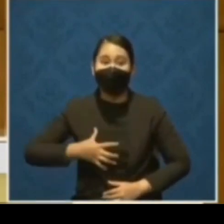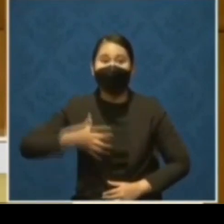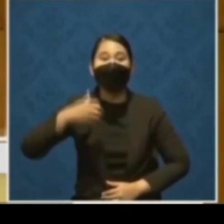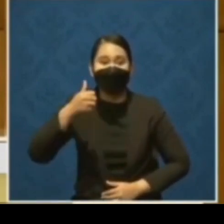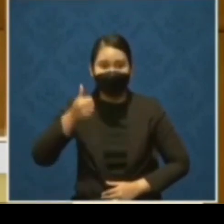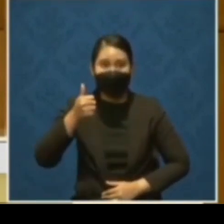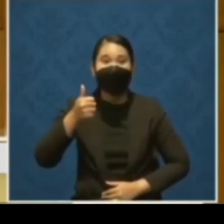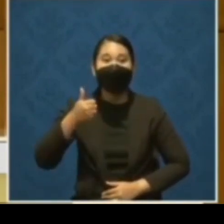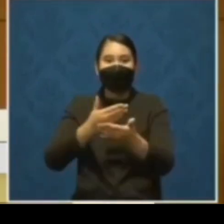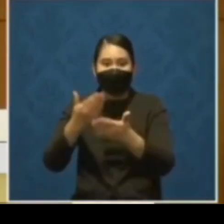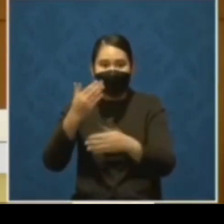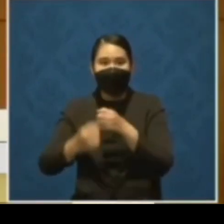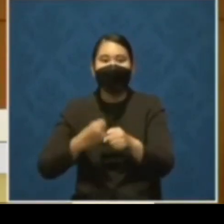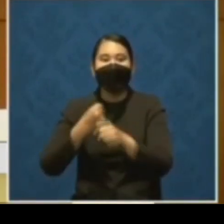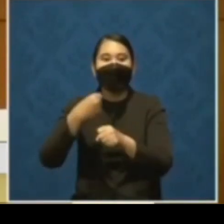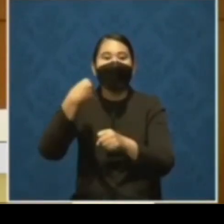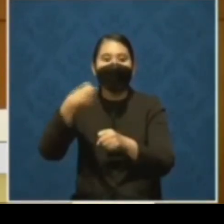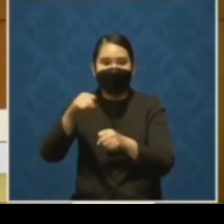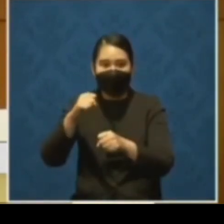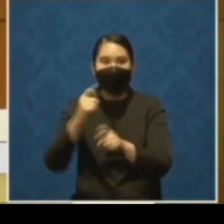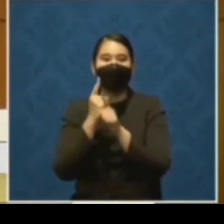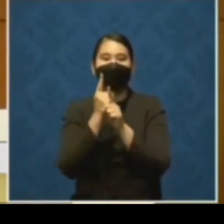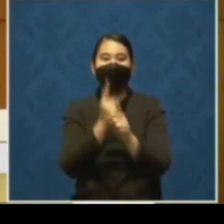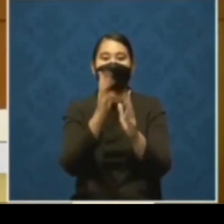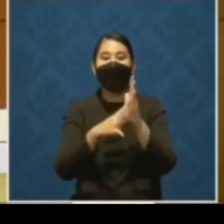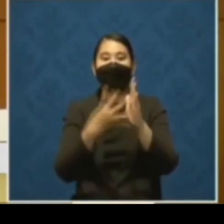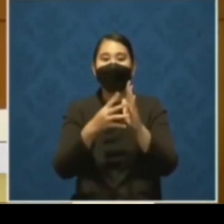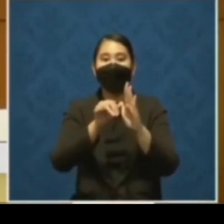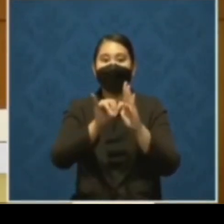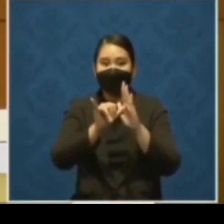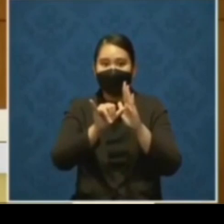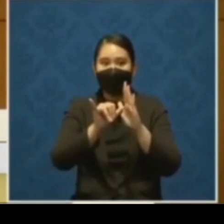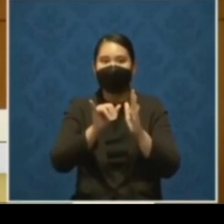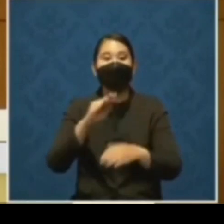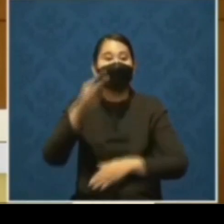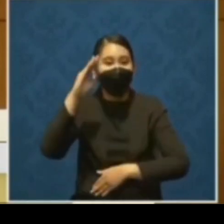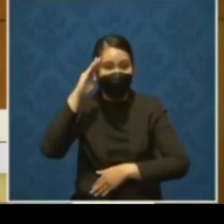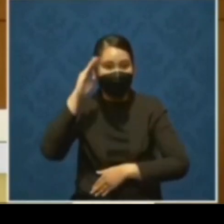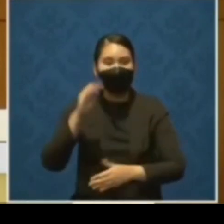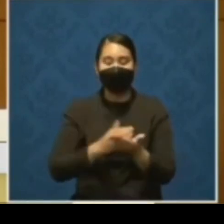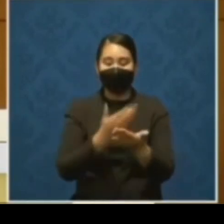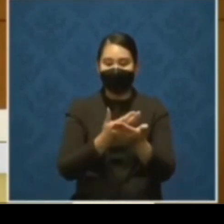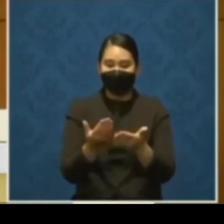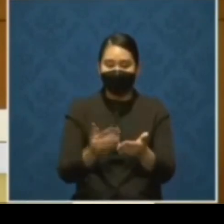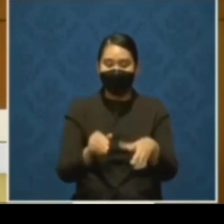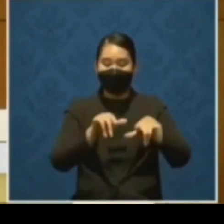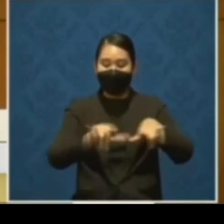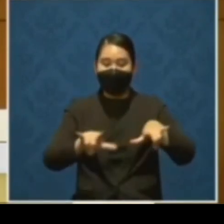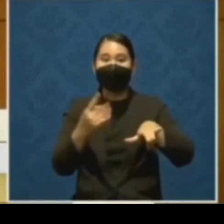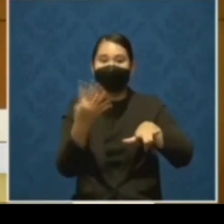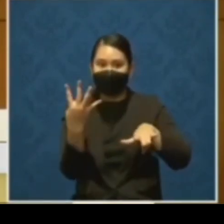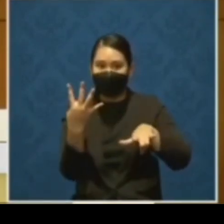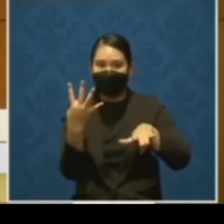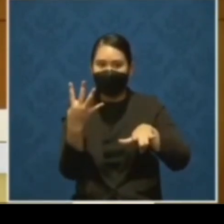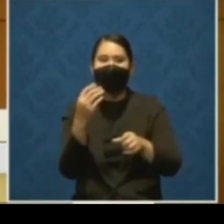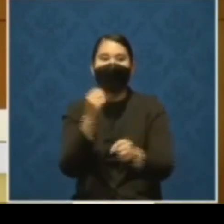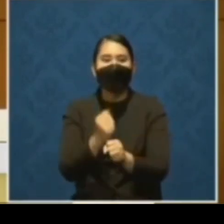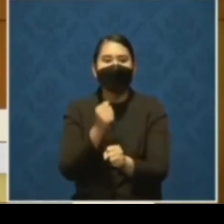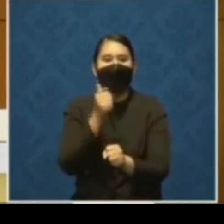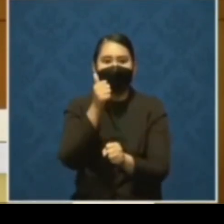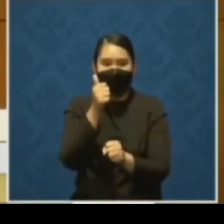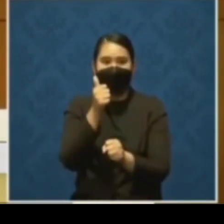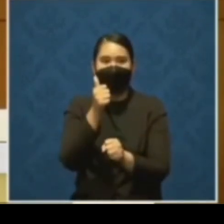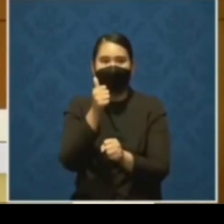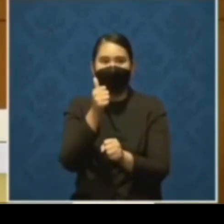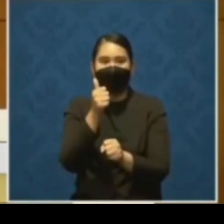ภาใช่ไหมการของด้านยุทธการที่ผมพูดถึงเฉพาะช่วงนี้นะครับที่เราซื้อ4ลำเนี่ยถ้าทำได้มันก็จะสอดคล้องกับที่จะต้องปลด